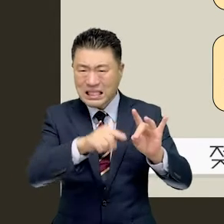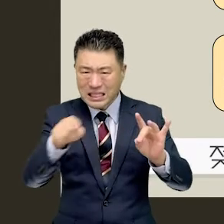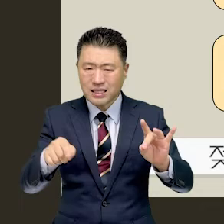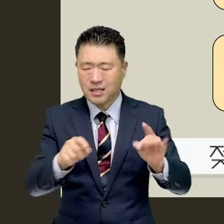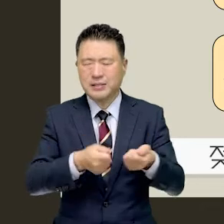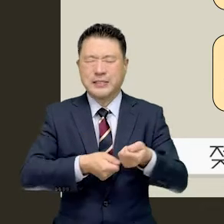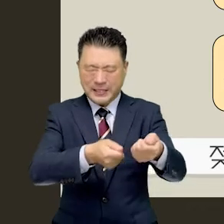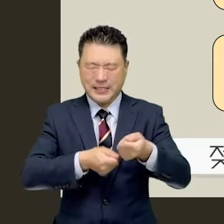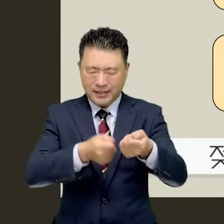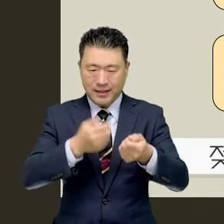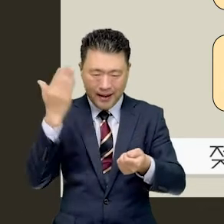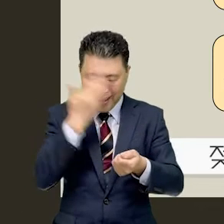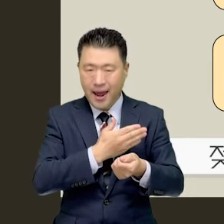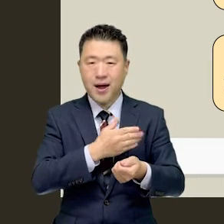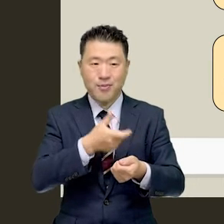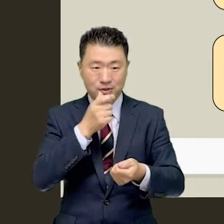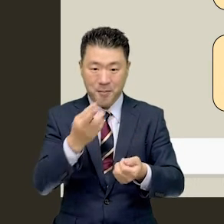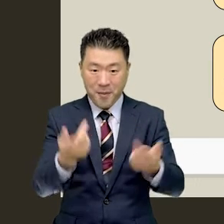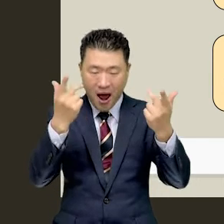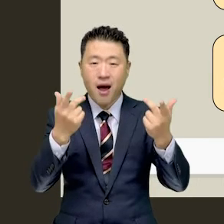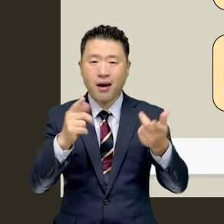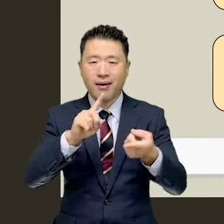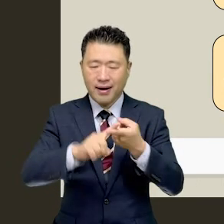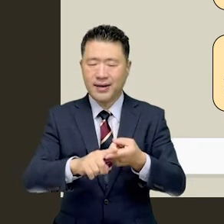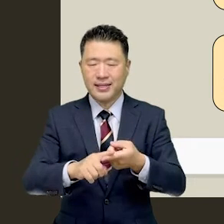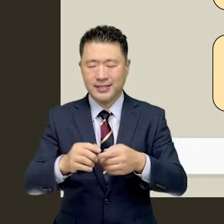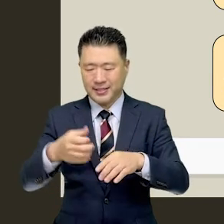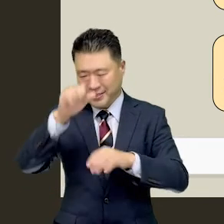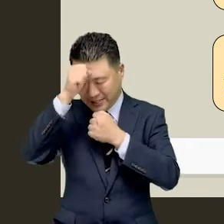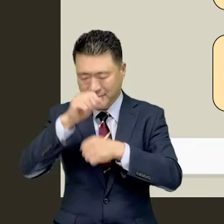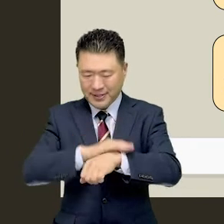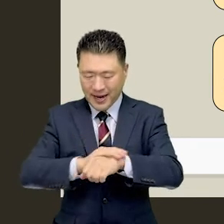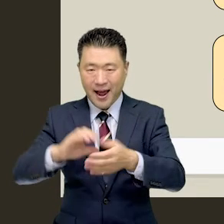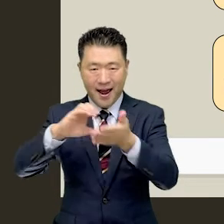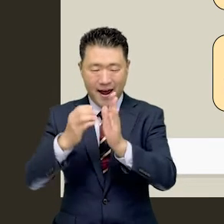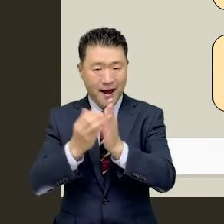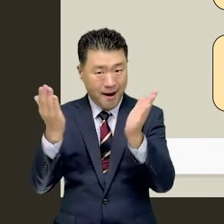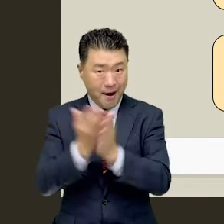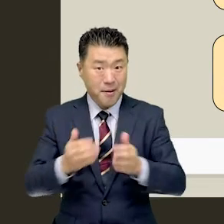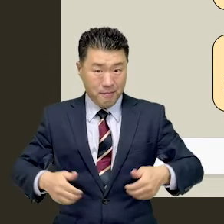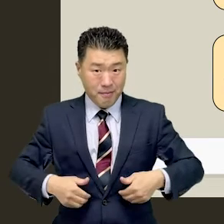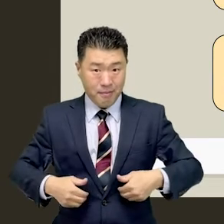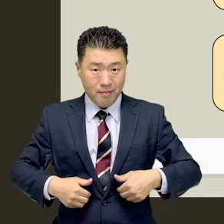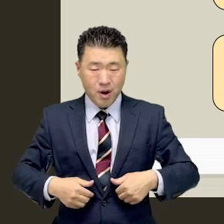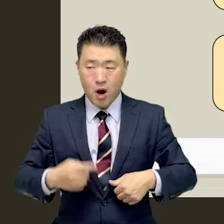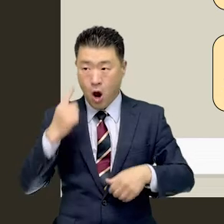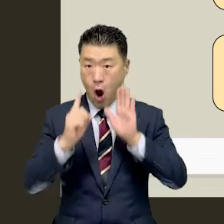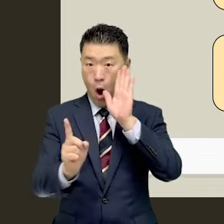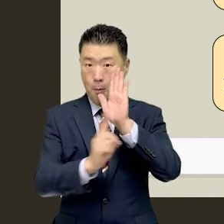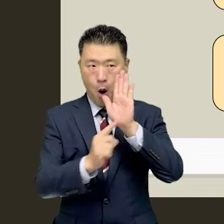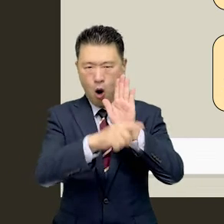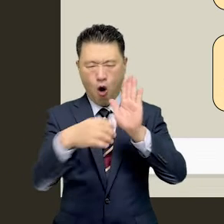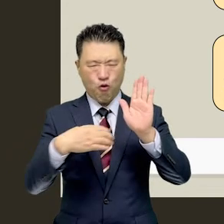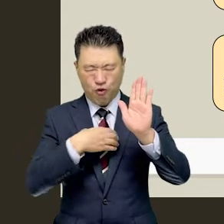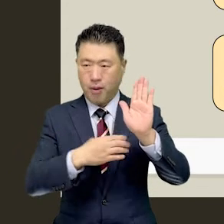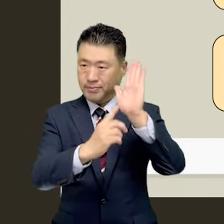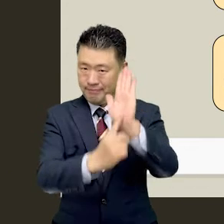바닥으로 변화하는 환경에서는 적합한 신발을 착용할 수 있도록 하고 표지 설치 등으로 위험을